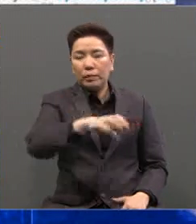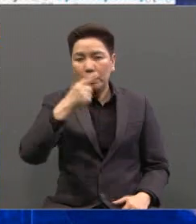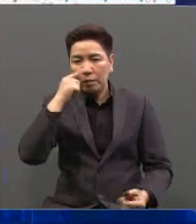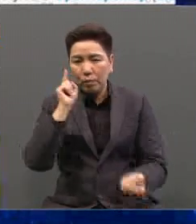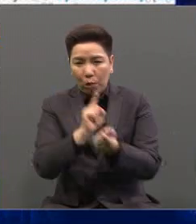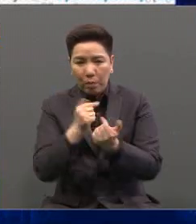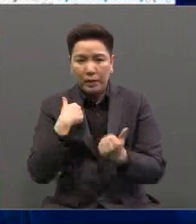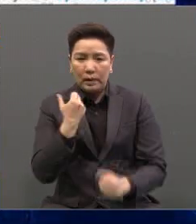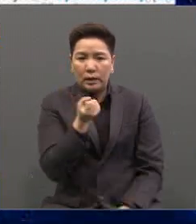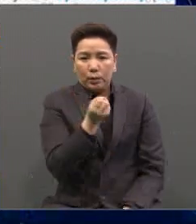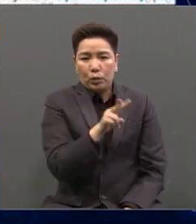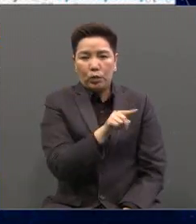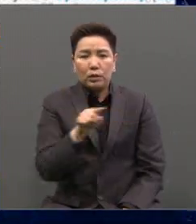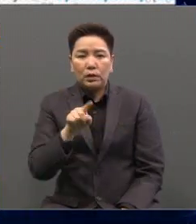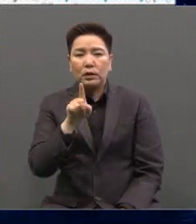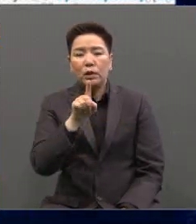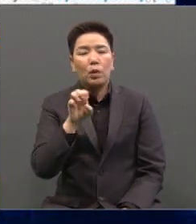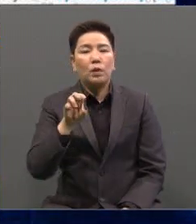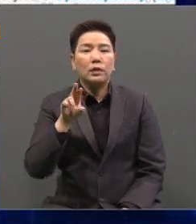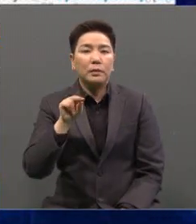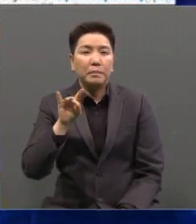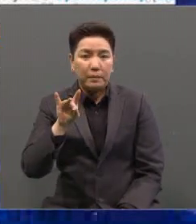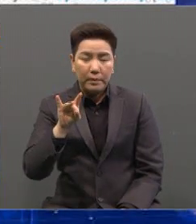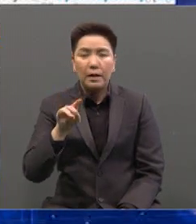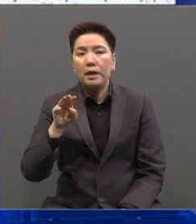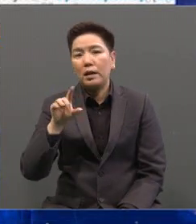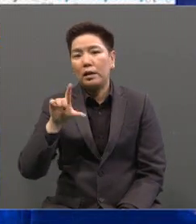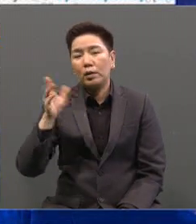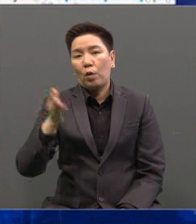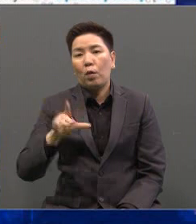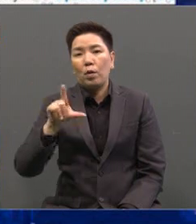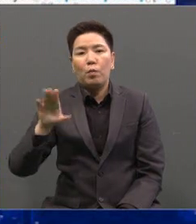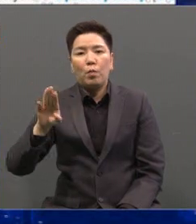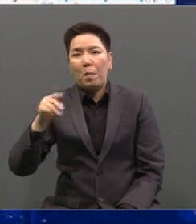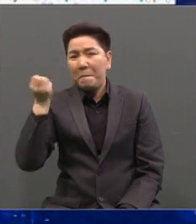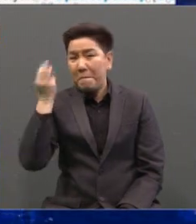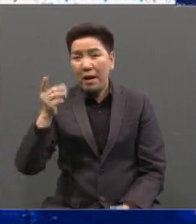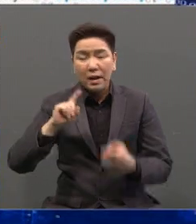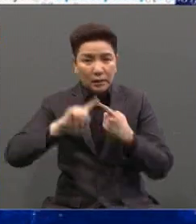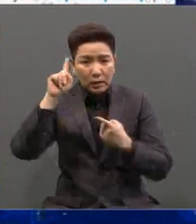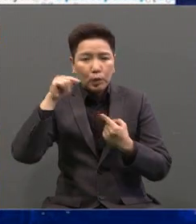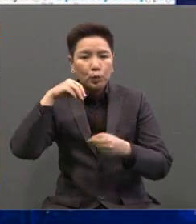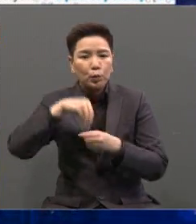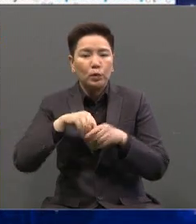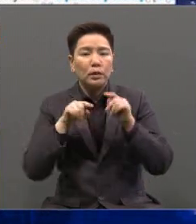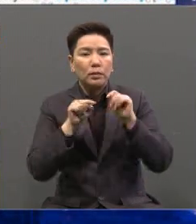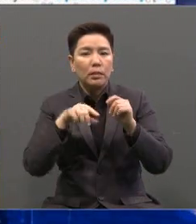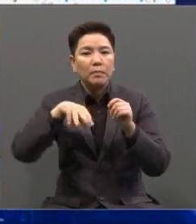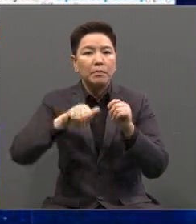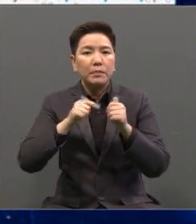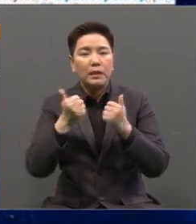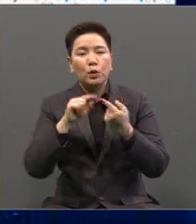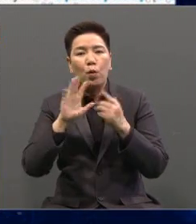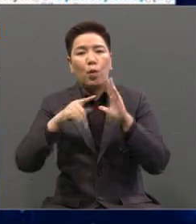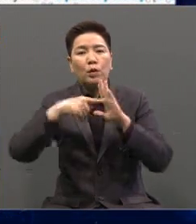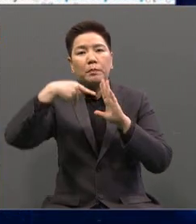ได้12-138ไมโครกรัมต่อลูกบาศก์เมตรนะคะคือส่วนมากที่สุดอยู่ในพื้นที่ของตำบลในเมืองอำเภอ